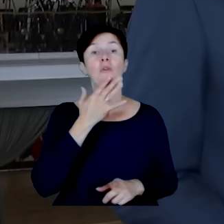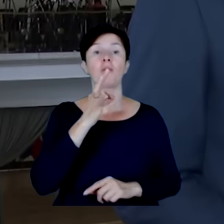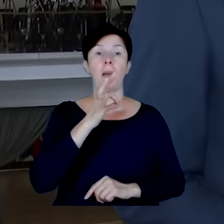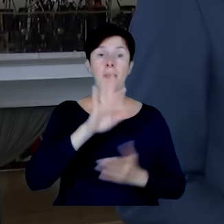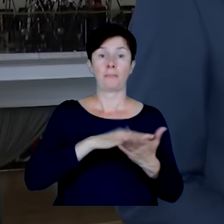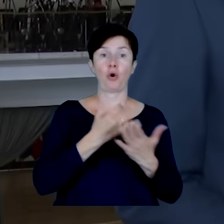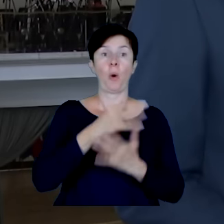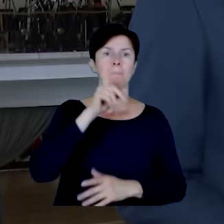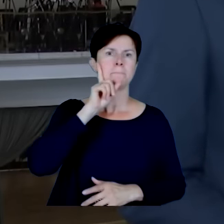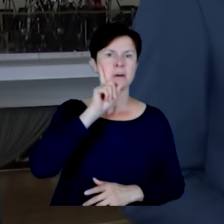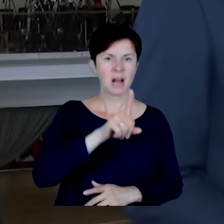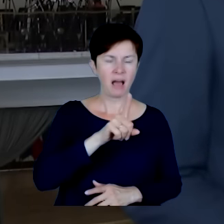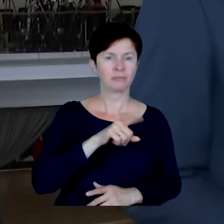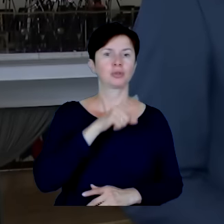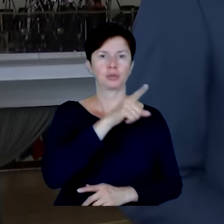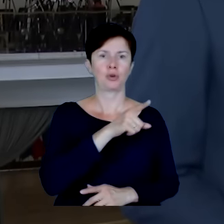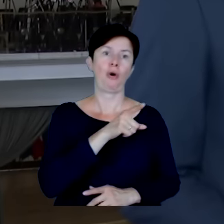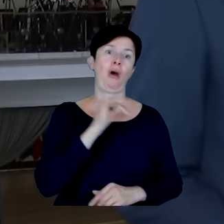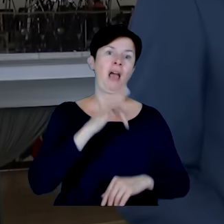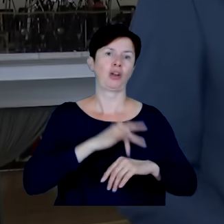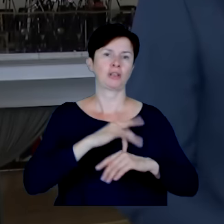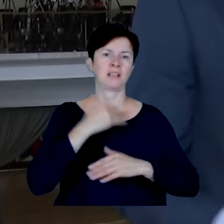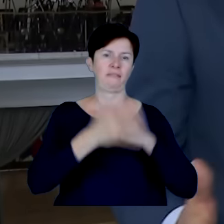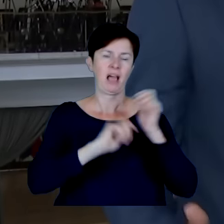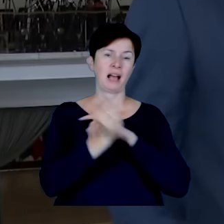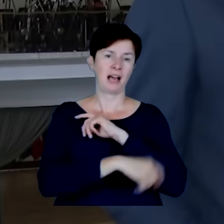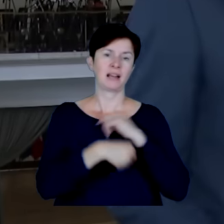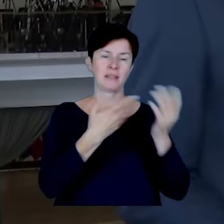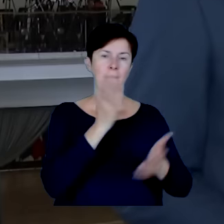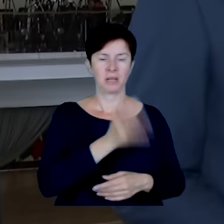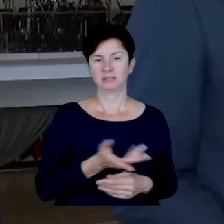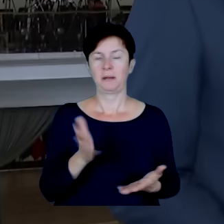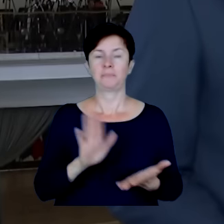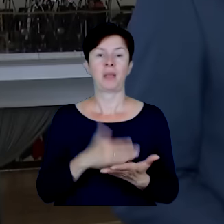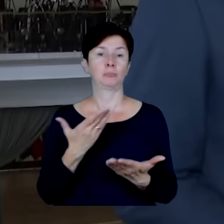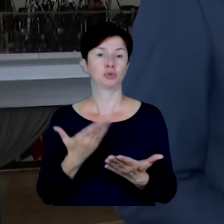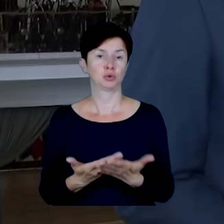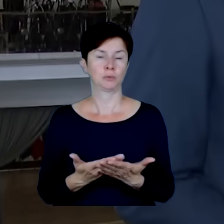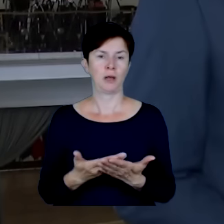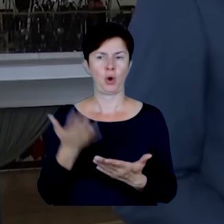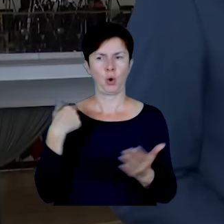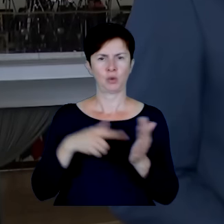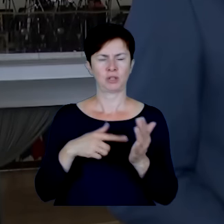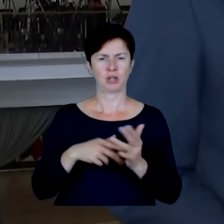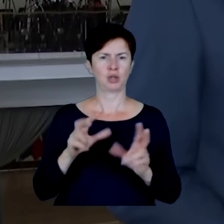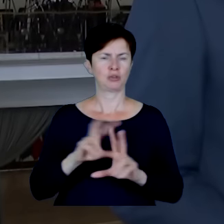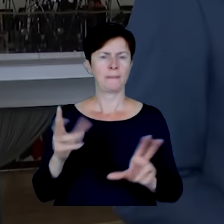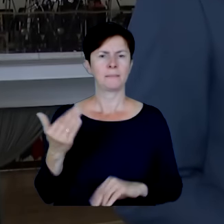wtedy już musi się liczyć z konsekwencjami. Tak jak choćby w ostatnim czasie słyszymy